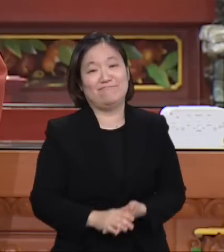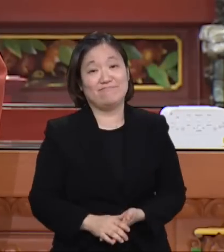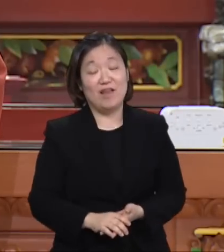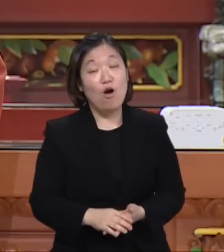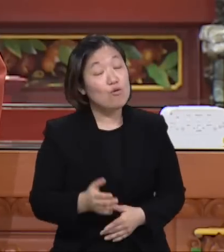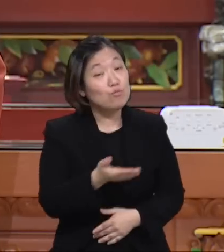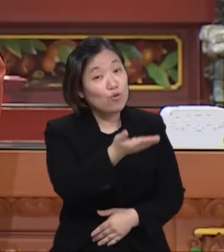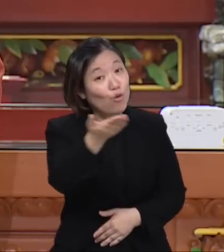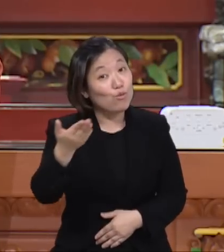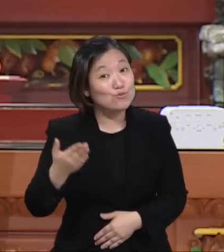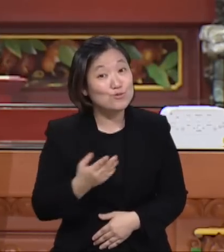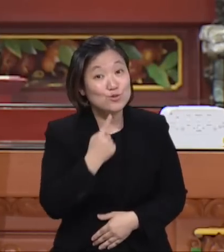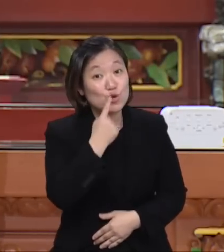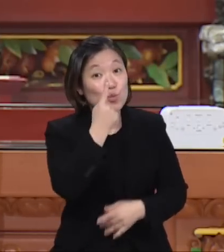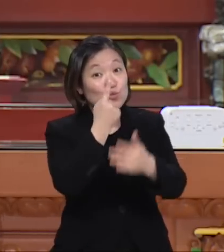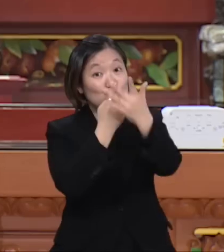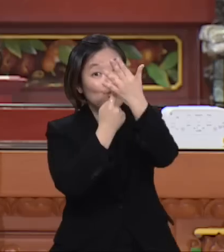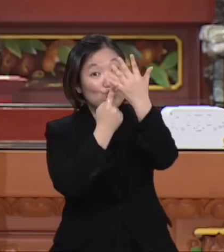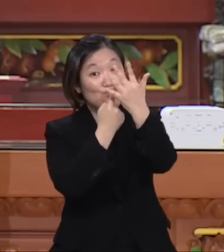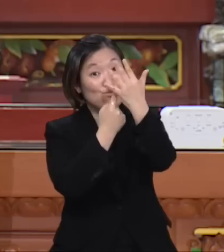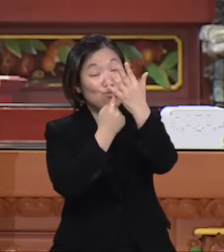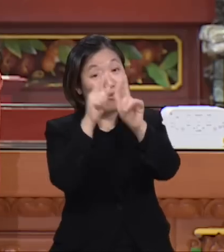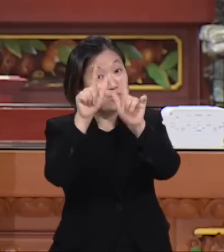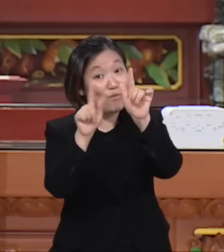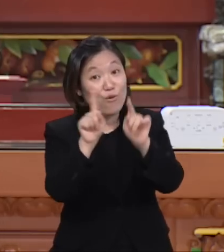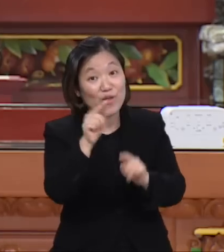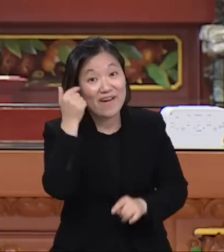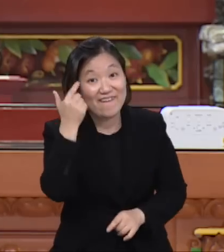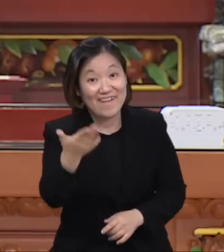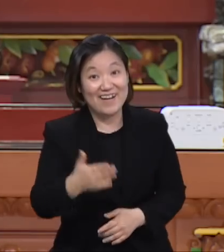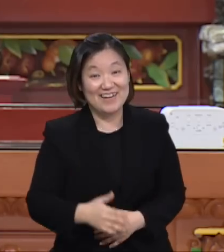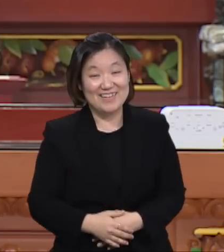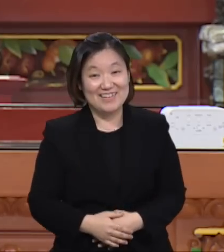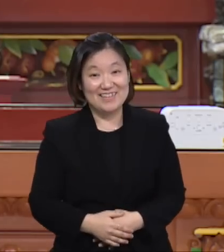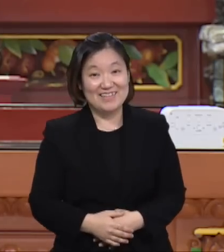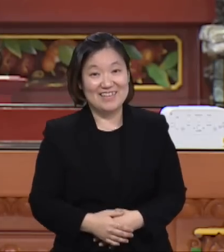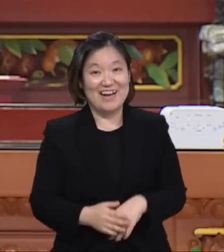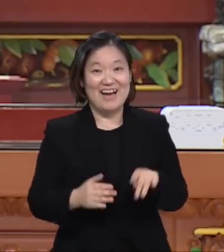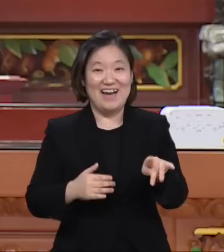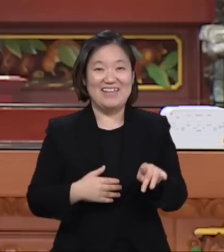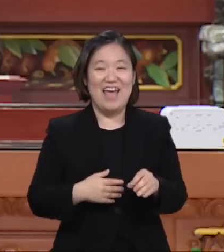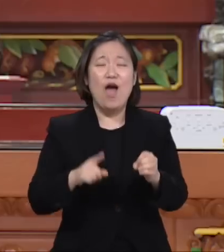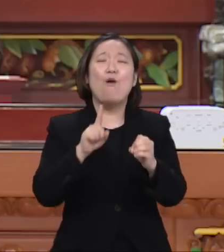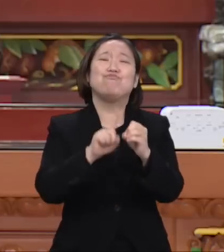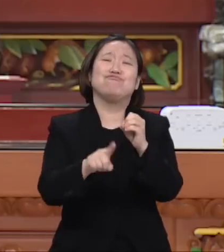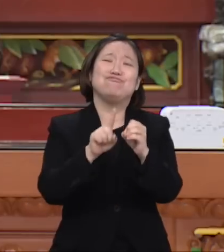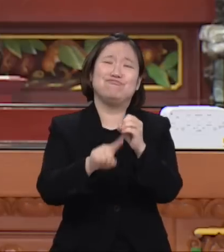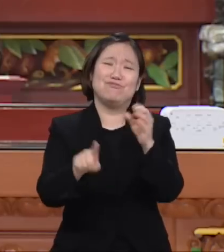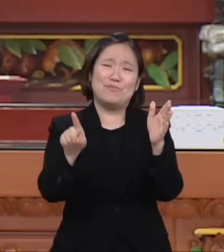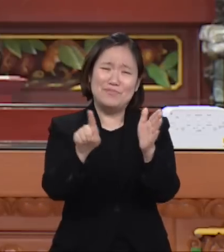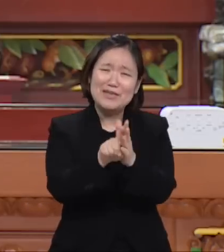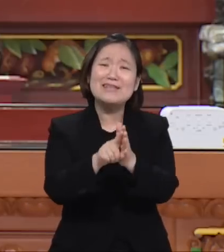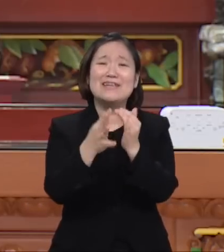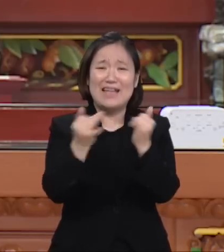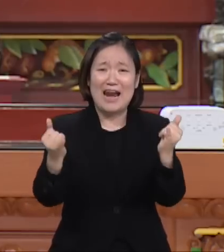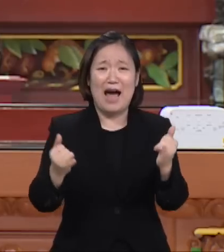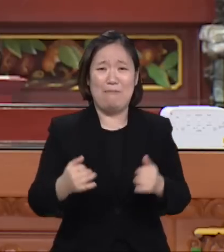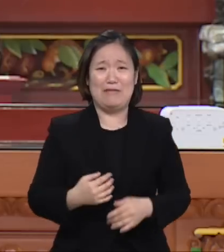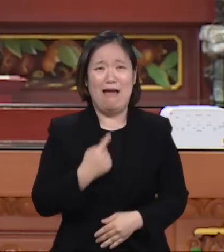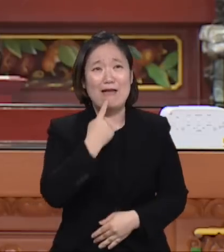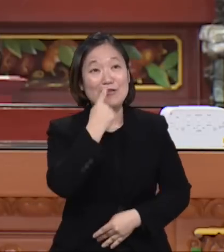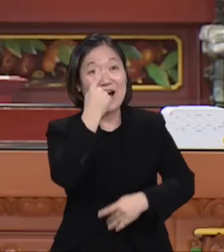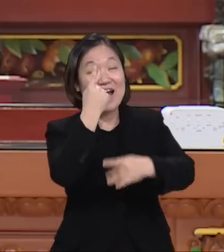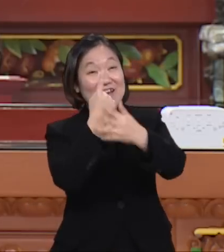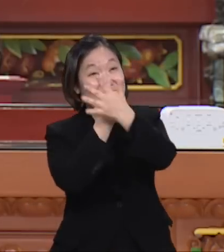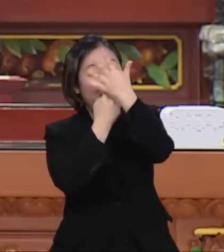같아요 갑자기 분위기 무거워진다 아 그래도 정법사 신도들인데 환하게 타오르고